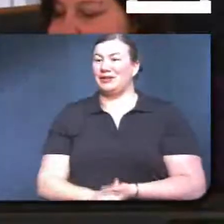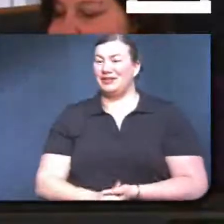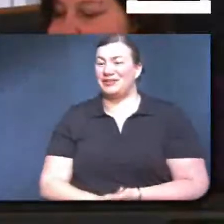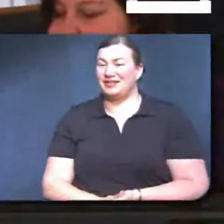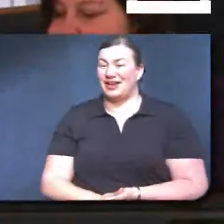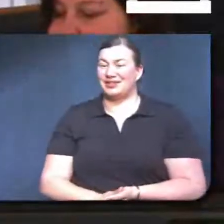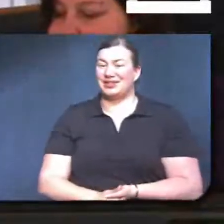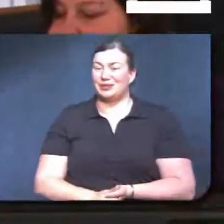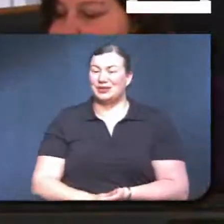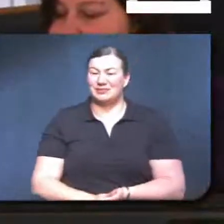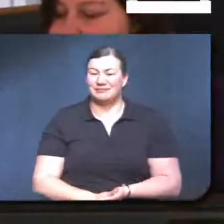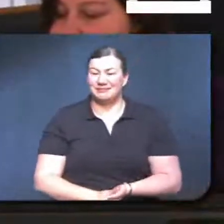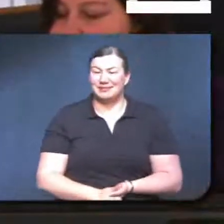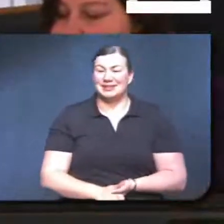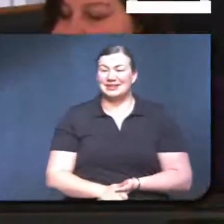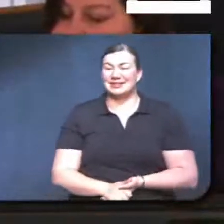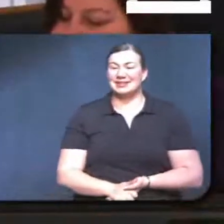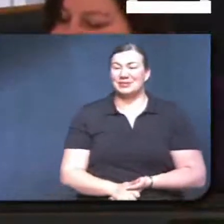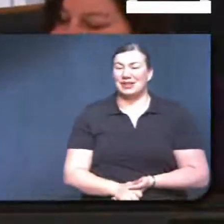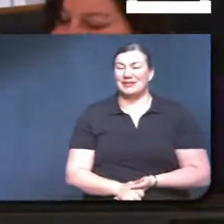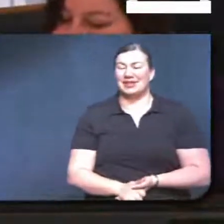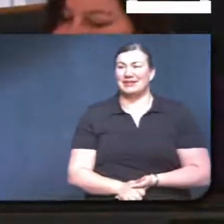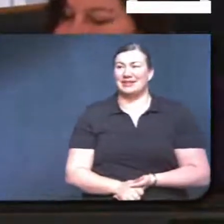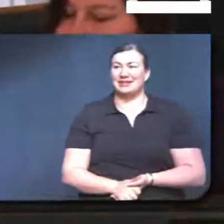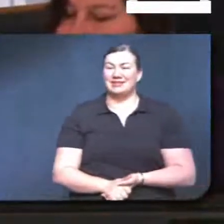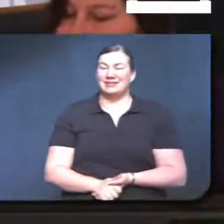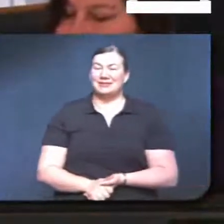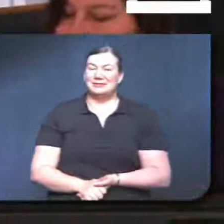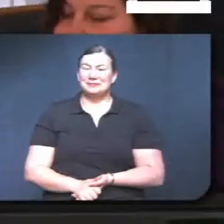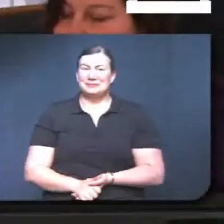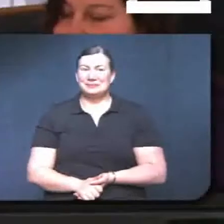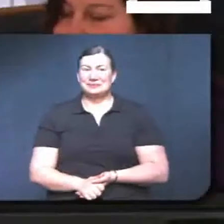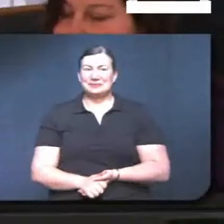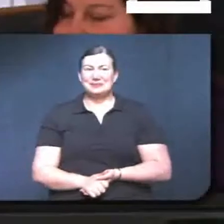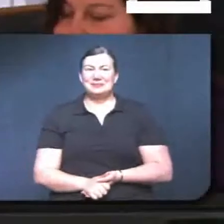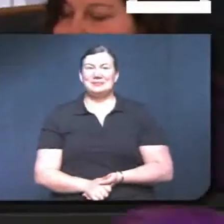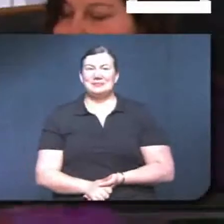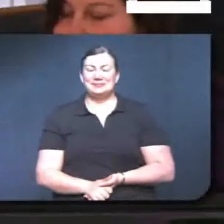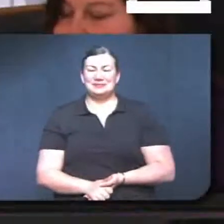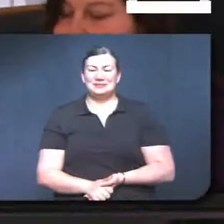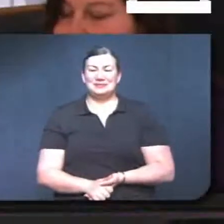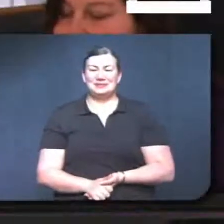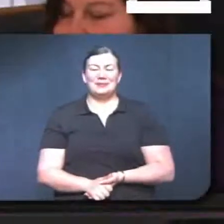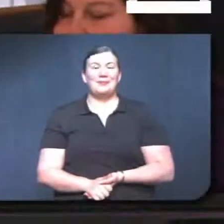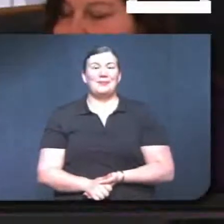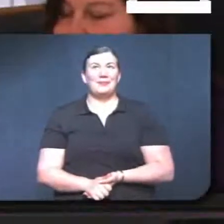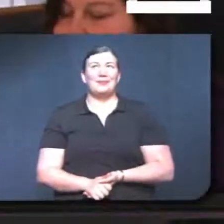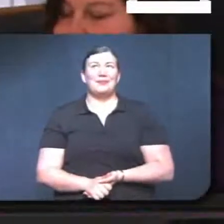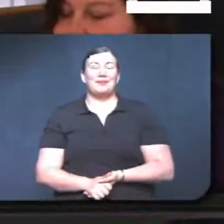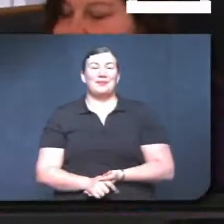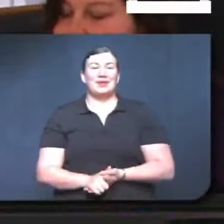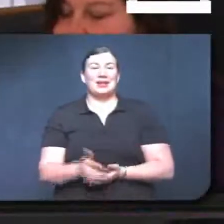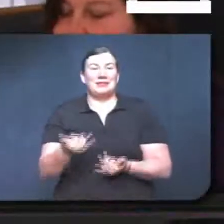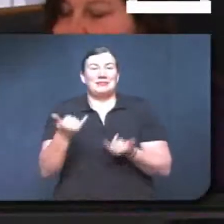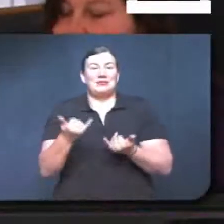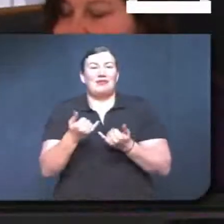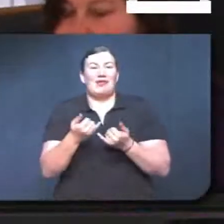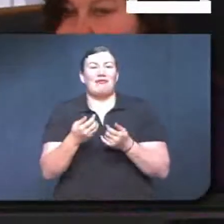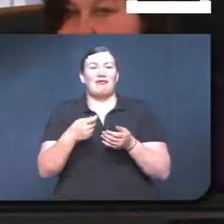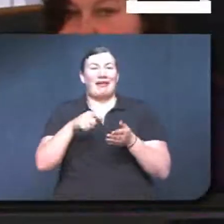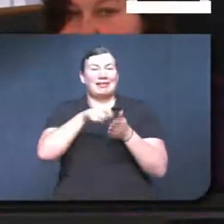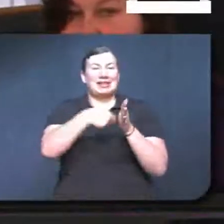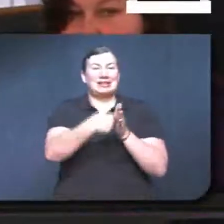ja also wenn die erste Abstimmung vorbei ist ihre Rezepte abgegeben habt und die ausziehen können wir bereits anfangen